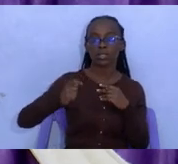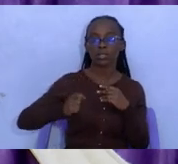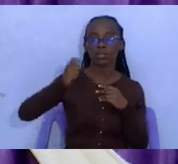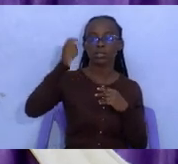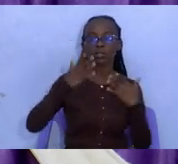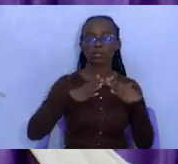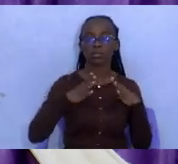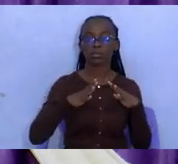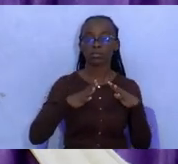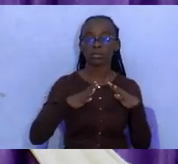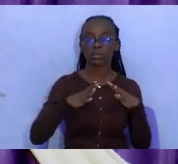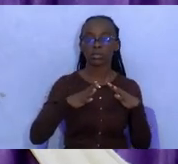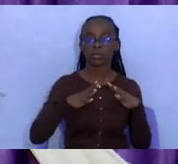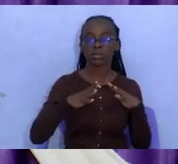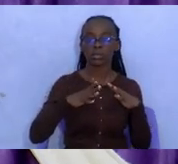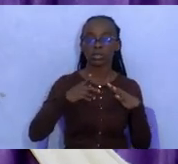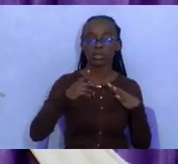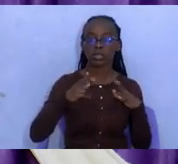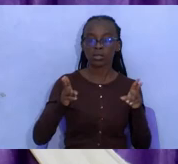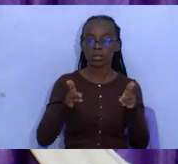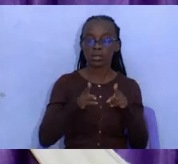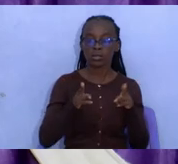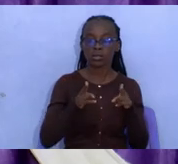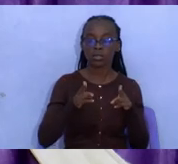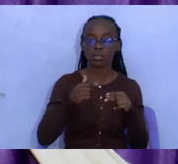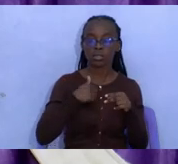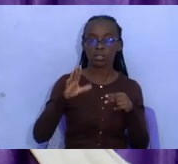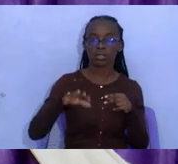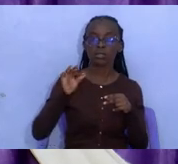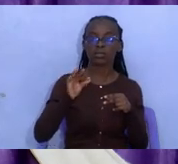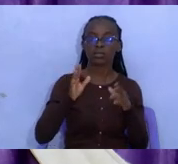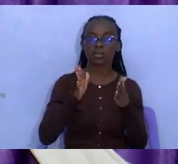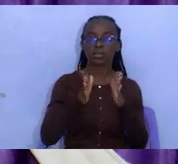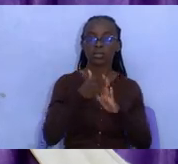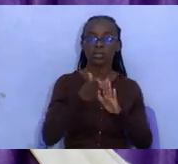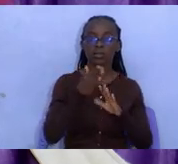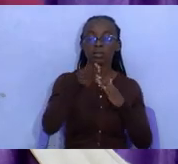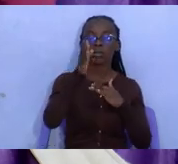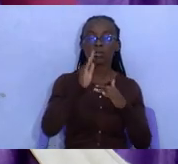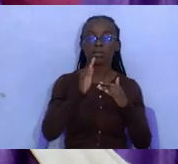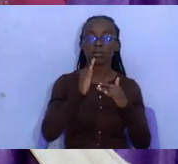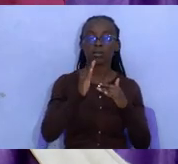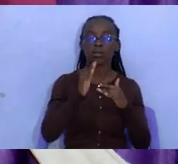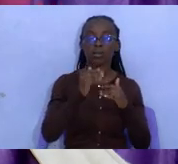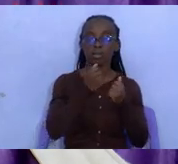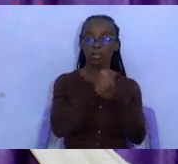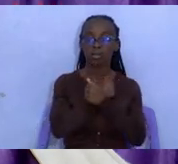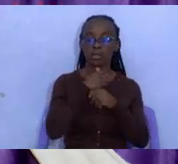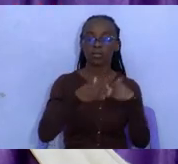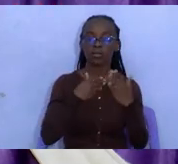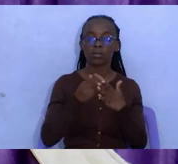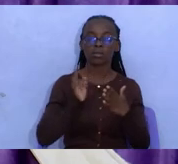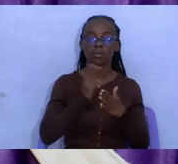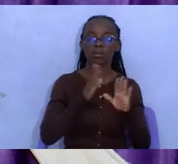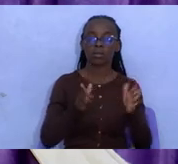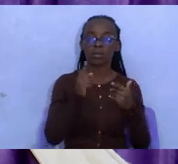mapema. Wafupi wakinitafuta ndio nitapatikana haraka. Hapana, Mungu hana upendeleo. Vile ulivyo ukijitia nia,